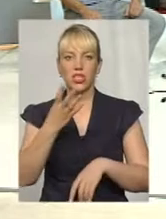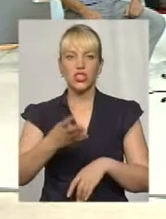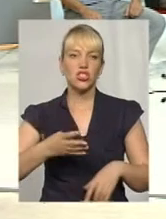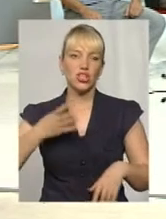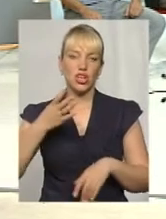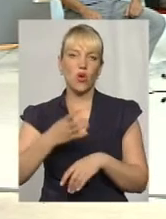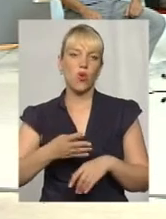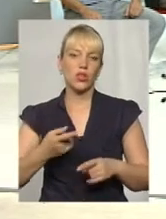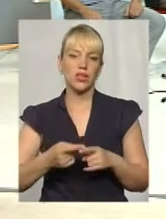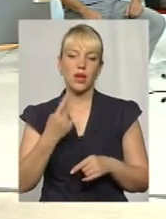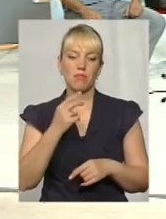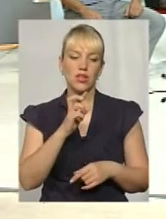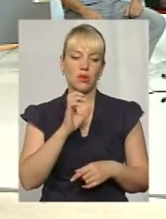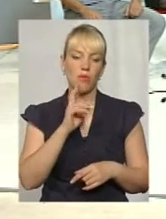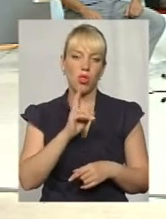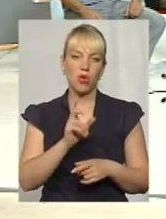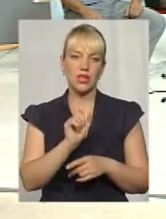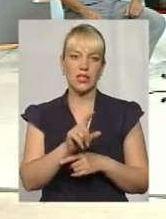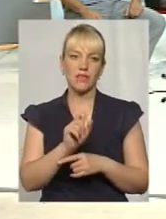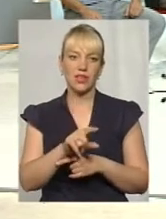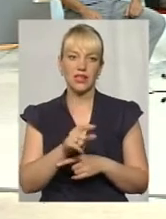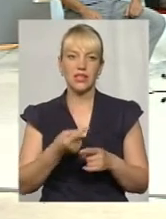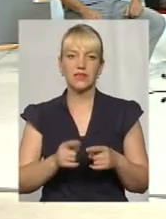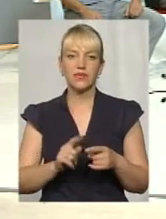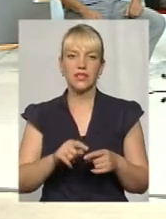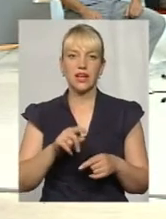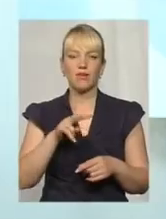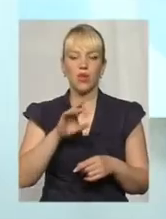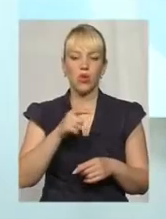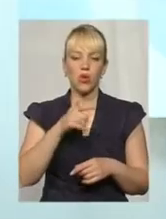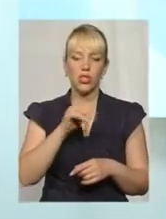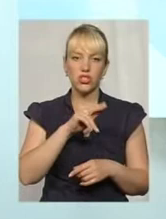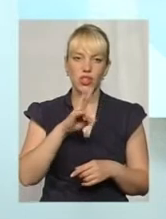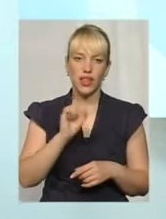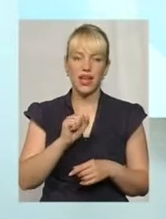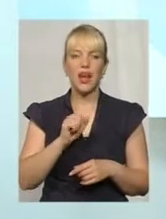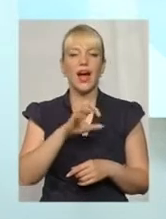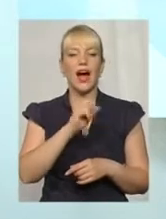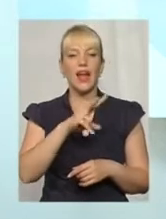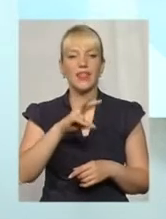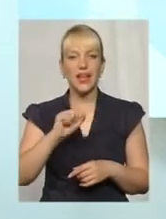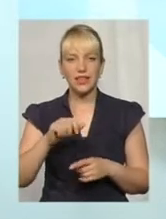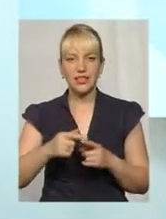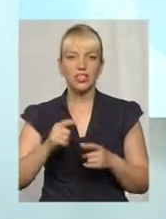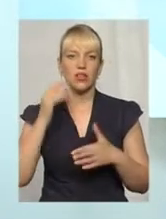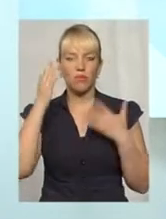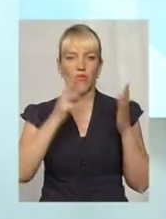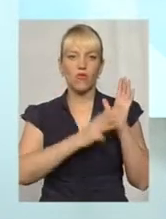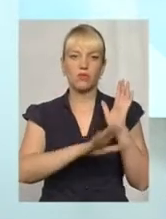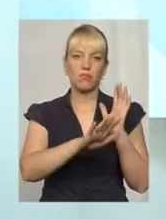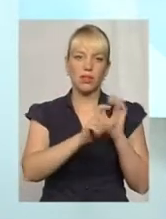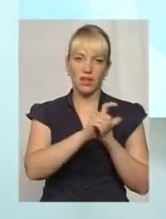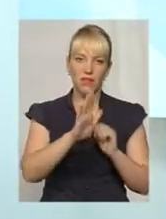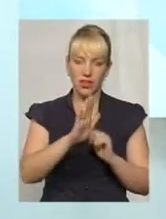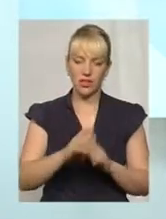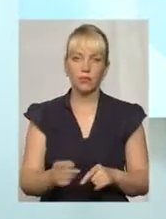На перший блок завдань, це логічне, аналітичне мислення, відводиться 75 хвилин. Другим